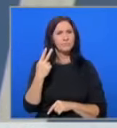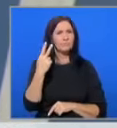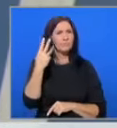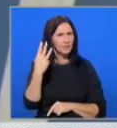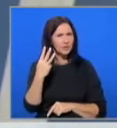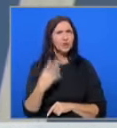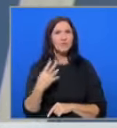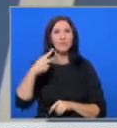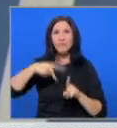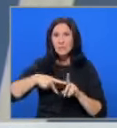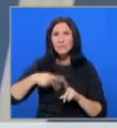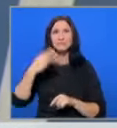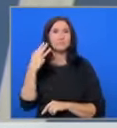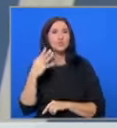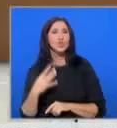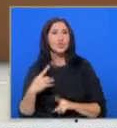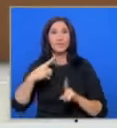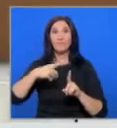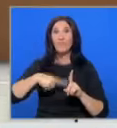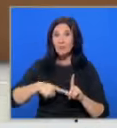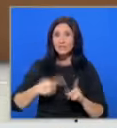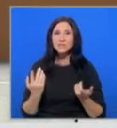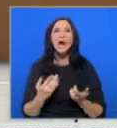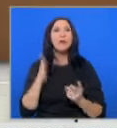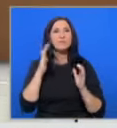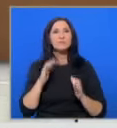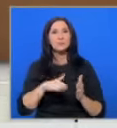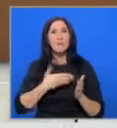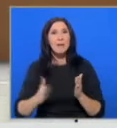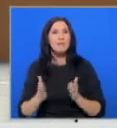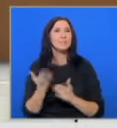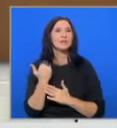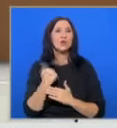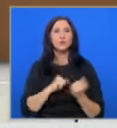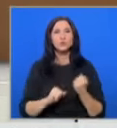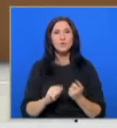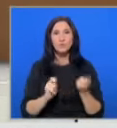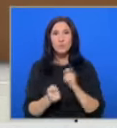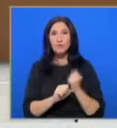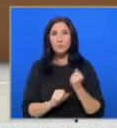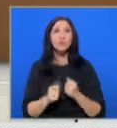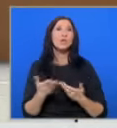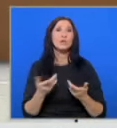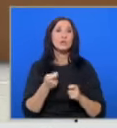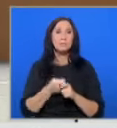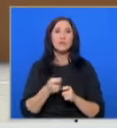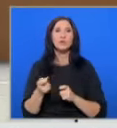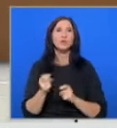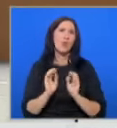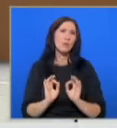3/4 2 месеца, то правителството ще падне преди Конституцията. Изменения на Конституцията, когато се правят от обикновено народно събрание, се правят